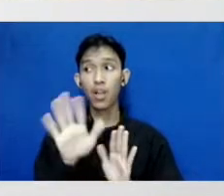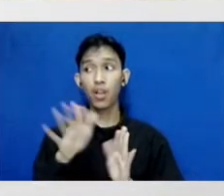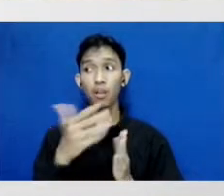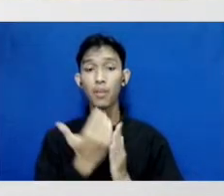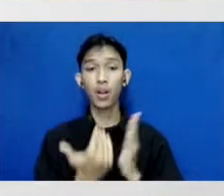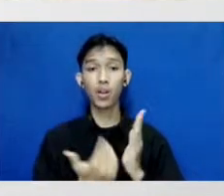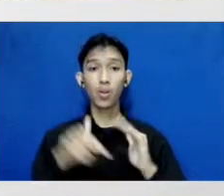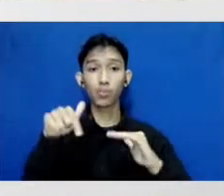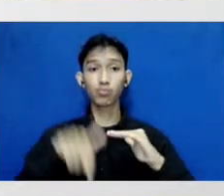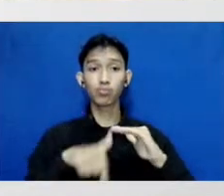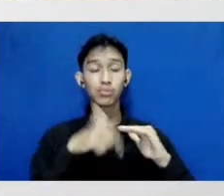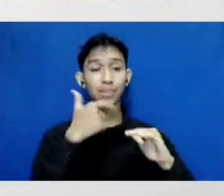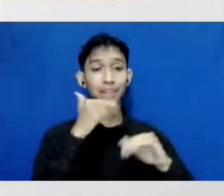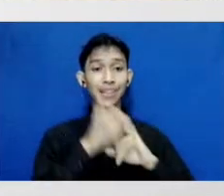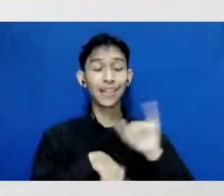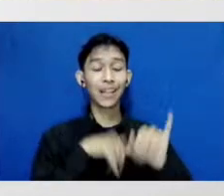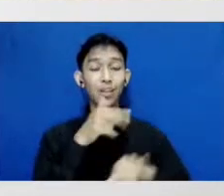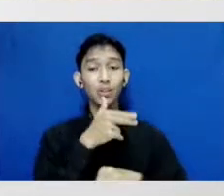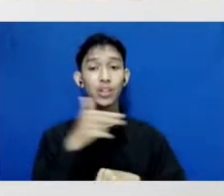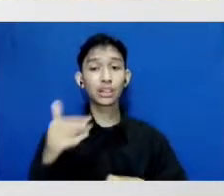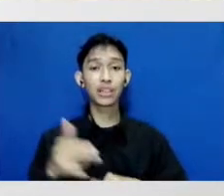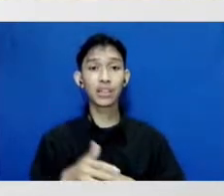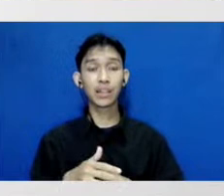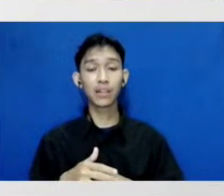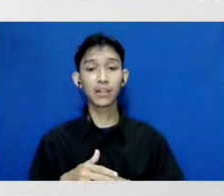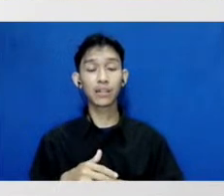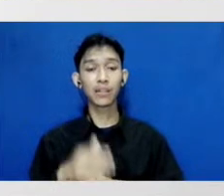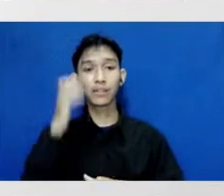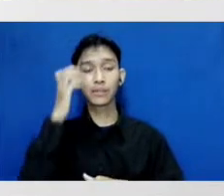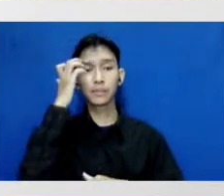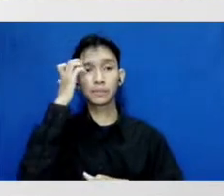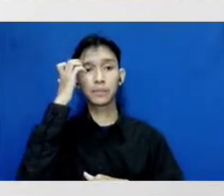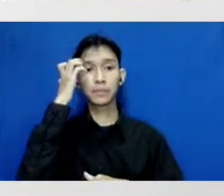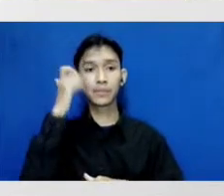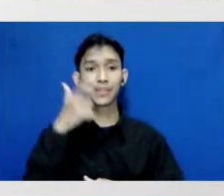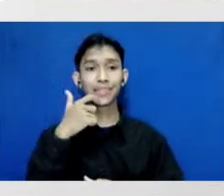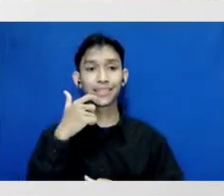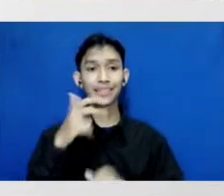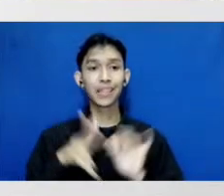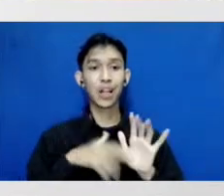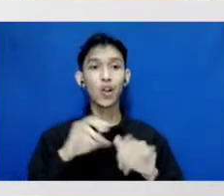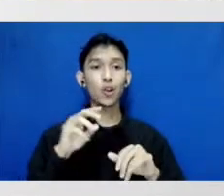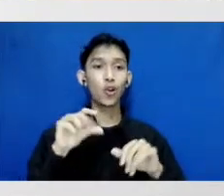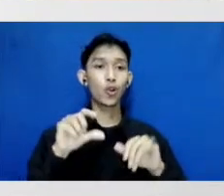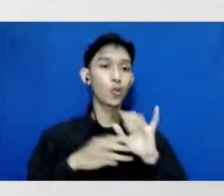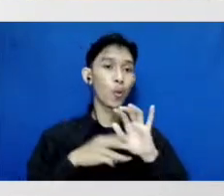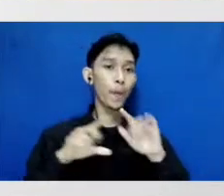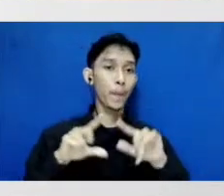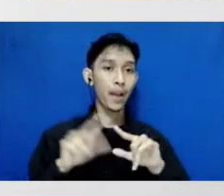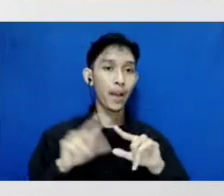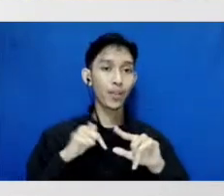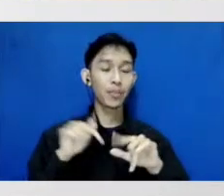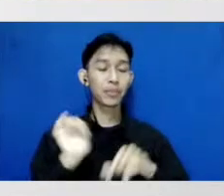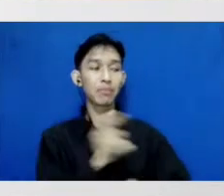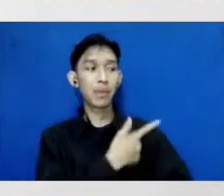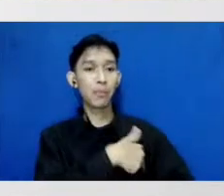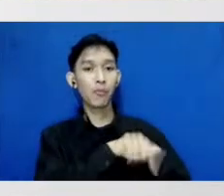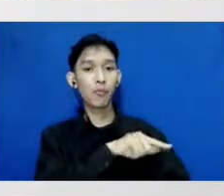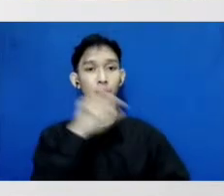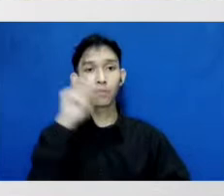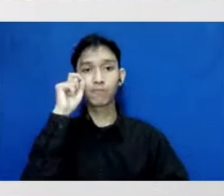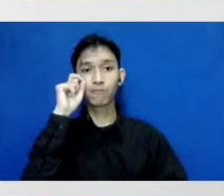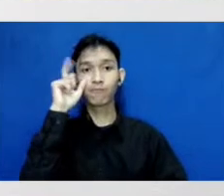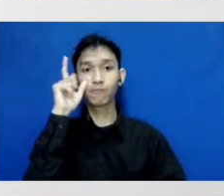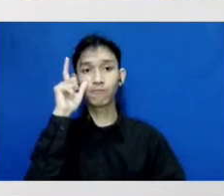turunan terkait internet di Indonesia. Terkait norms, misalkan adalah kemampuan melek digital